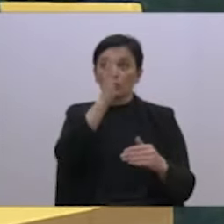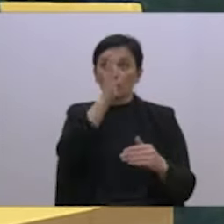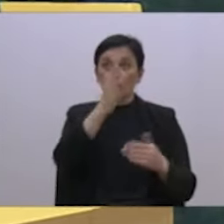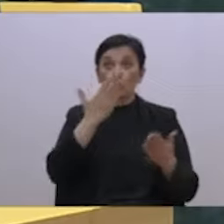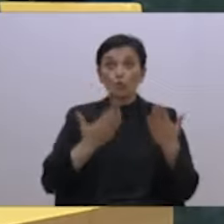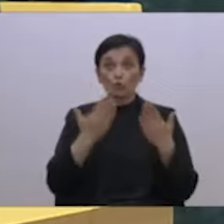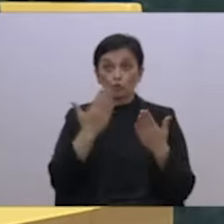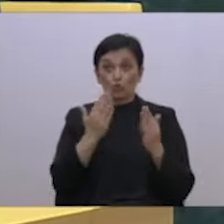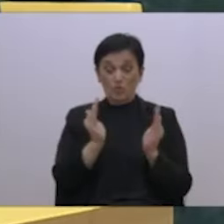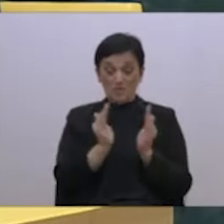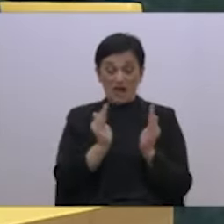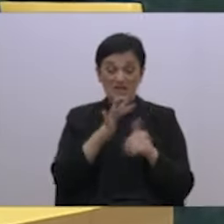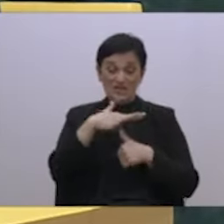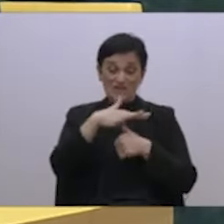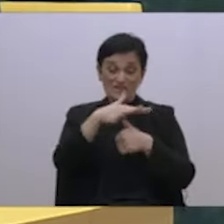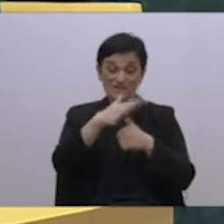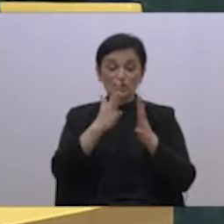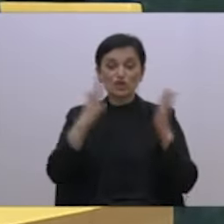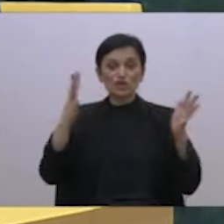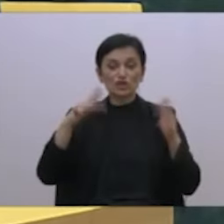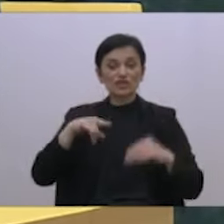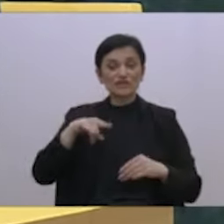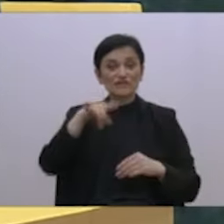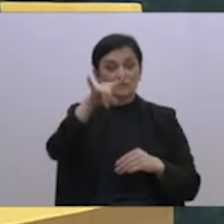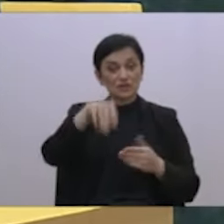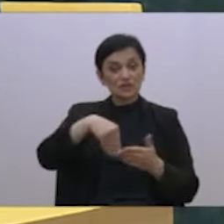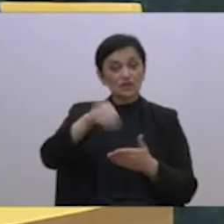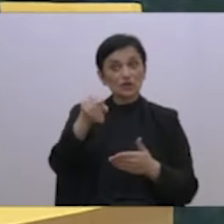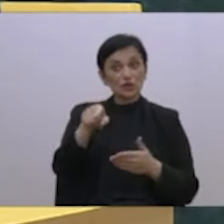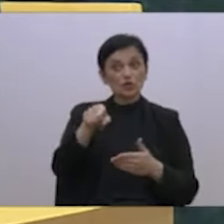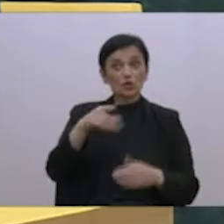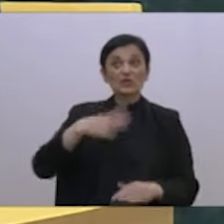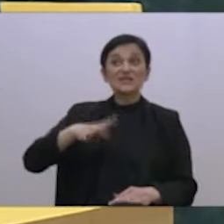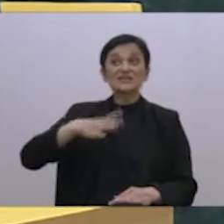ის პატარა ვერტფრენს ან დიდ თვითმფრინავს იყიდის ის